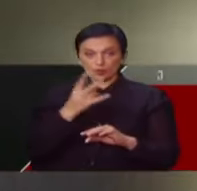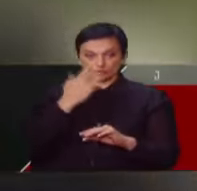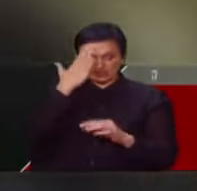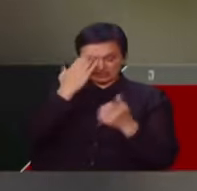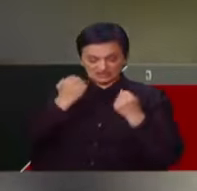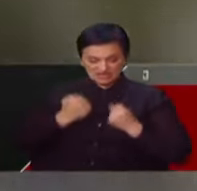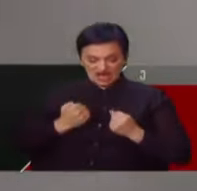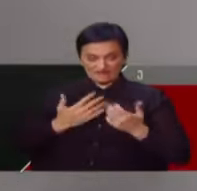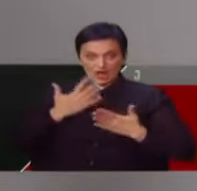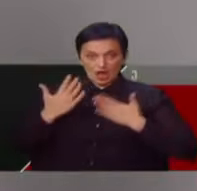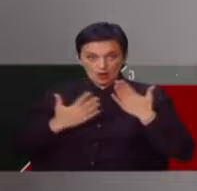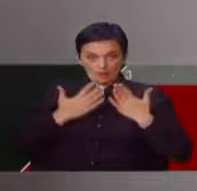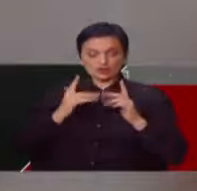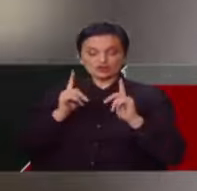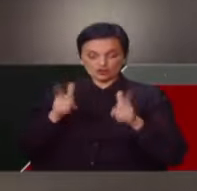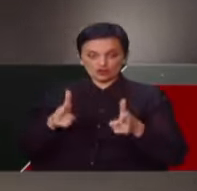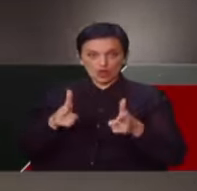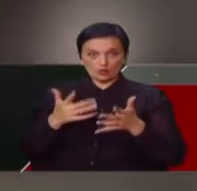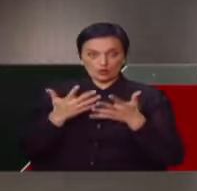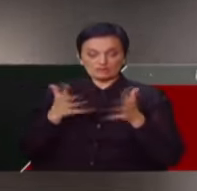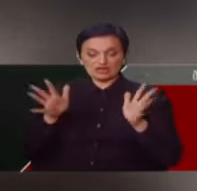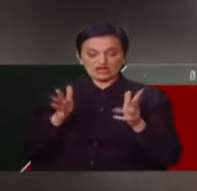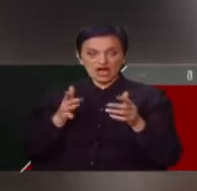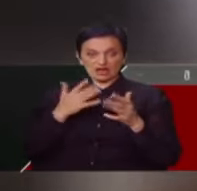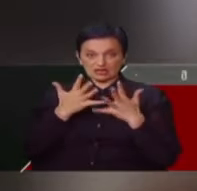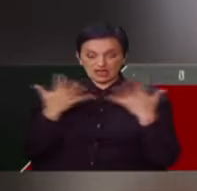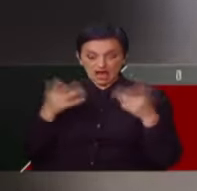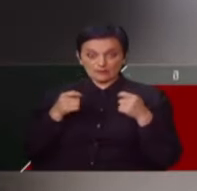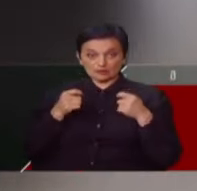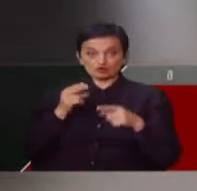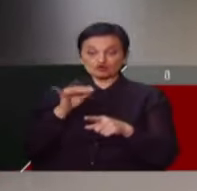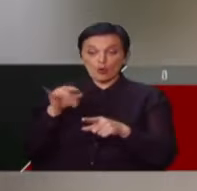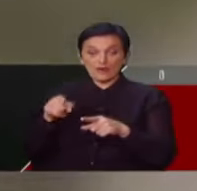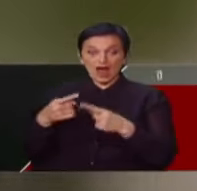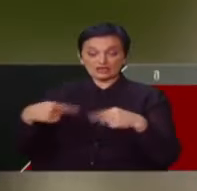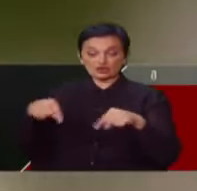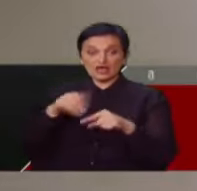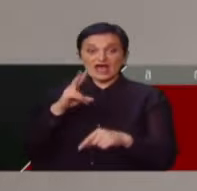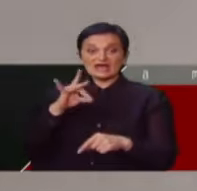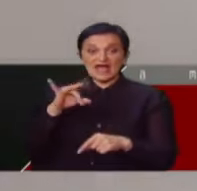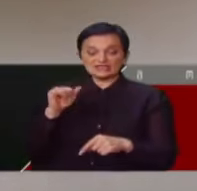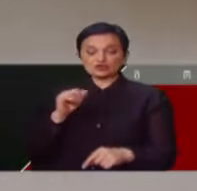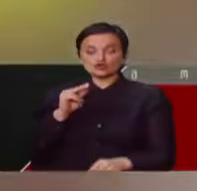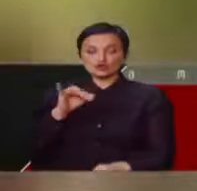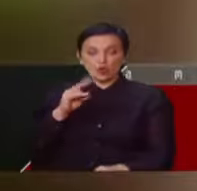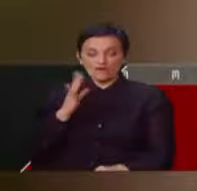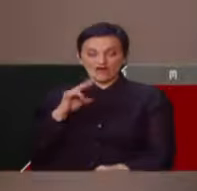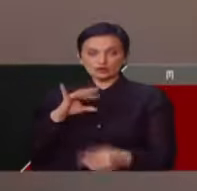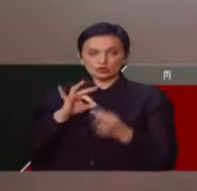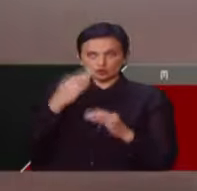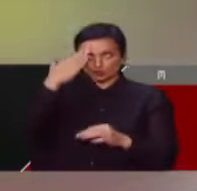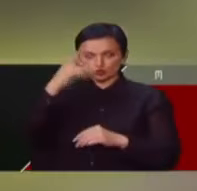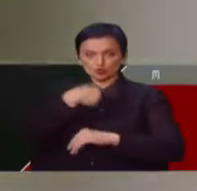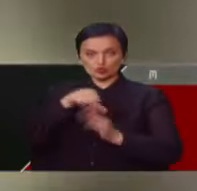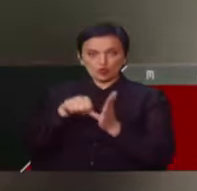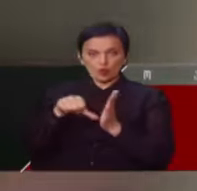თავი ემოციებისგან და შეგუოს გამჭვირვალობას. კობახიძის განცხადებით, ჩხობაძის ორგანიზაცია ფინანსდება კეზერაშვილი ჩიქოვანის და კონკრეტული უცხოელი